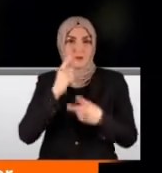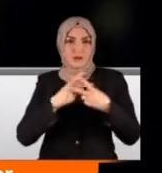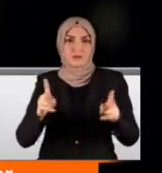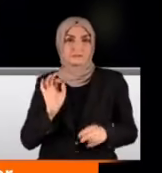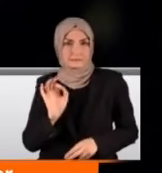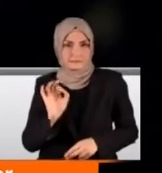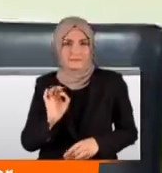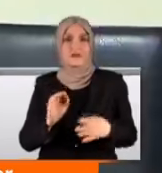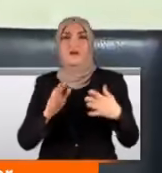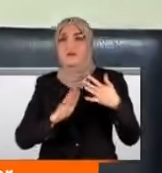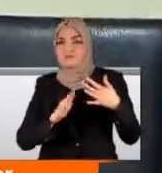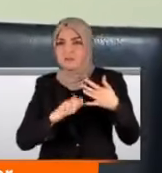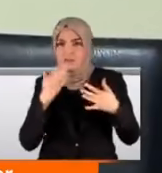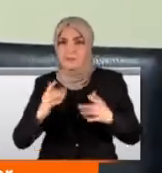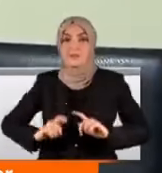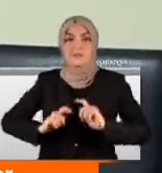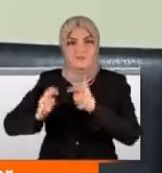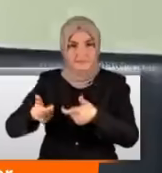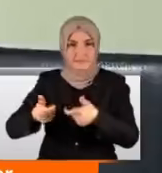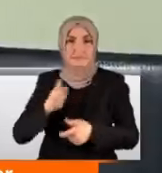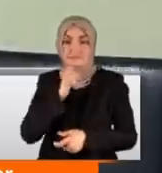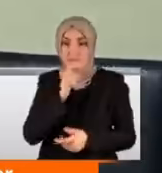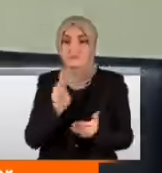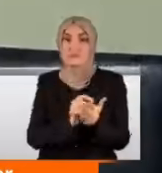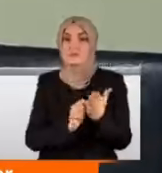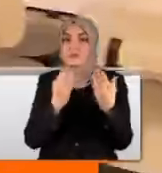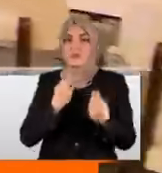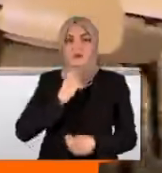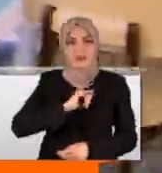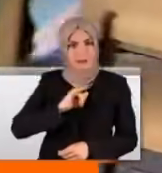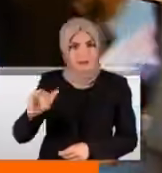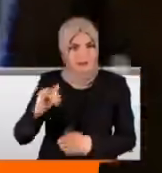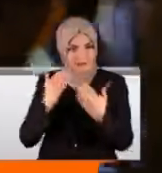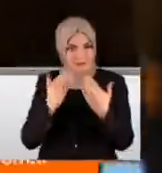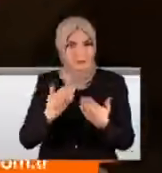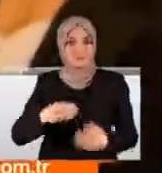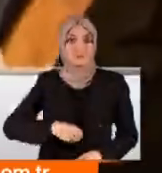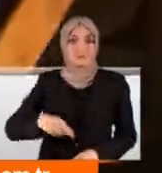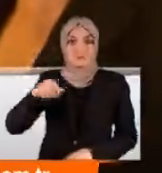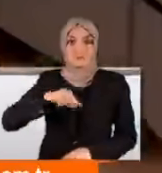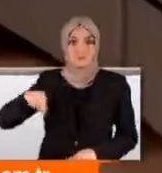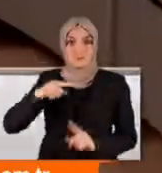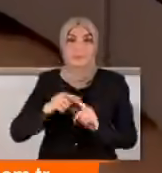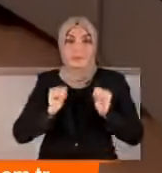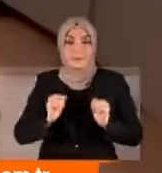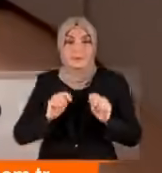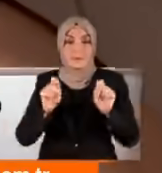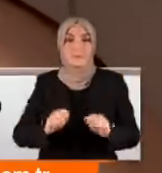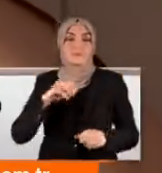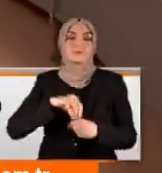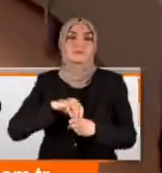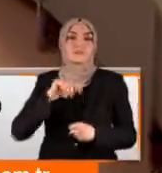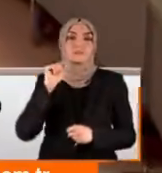iftira sesli yazılı veya görüntülü bir iletiyle hakaret suçlarından tatbikat yapılabilmesi için dokunulmazlıklarının